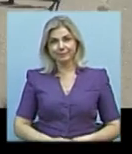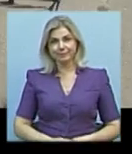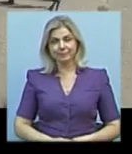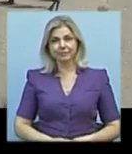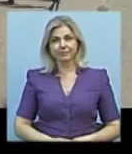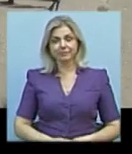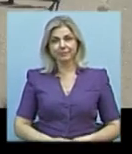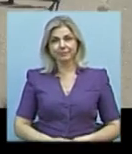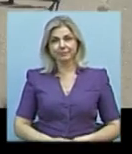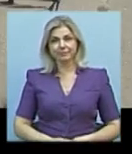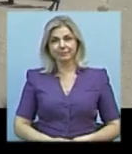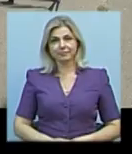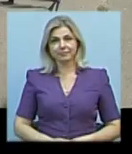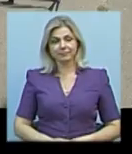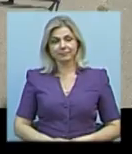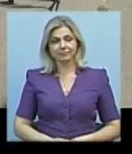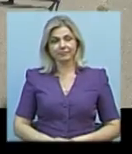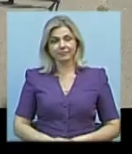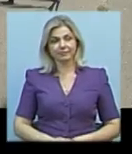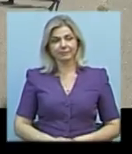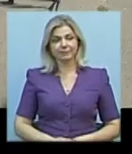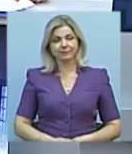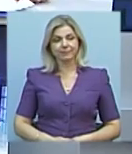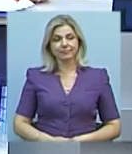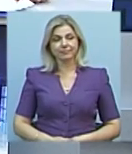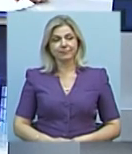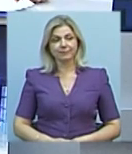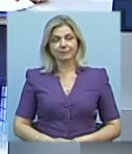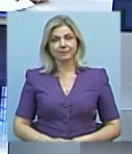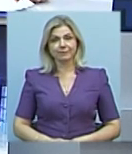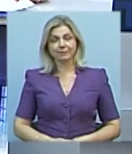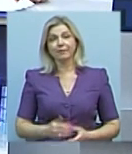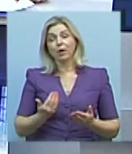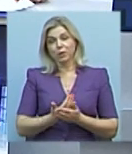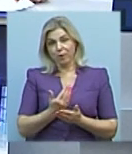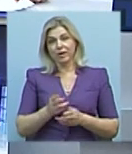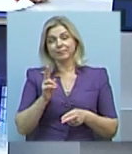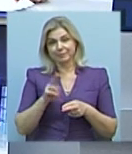Володимир Степанов, Артем Белібов, телевізійні новини Миколаївщини. І це були